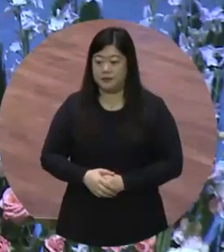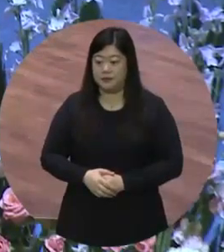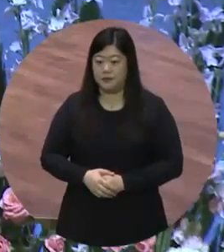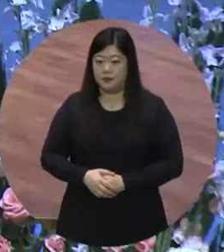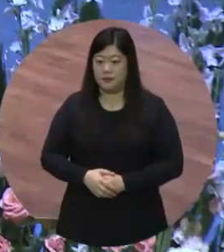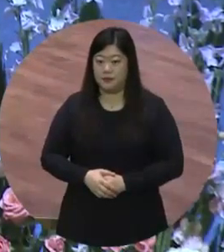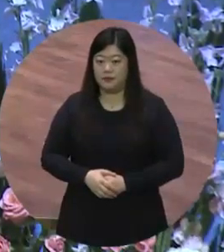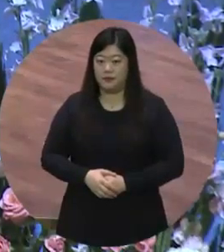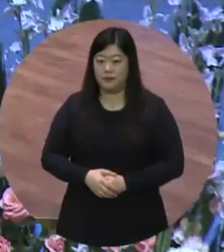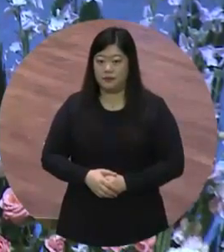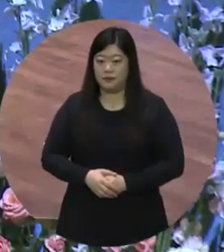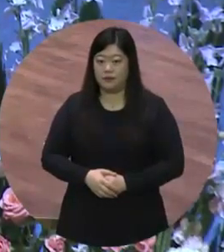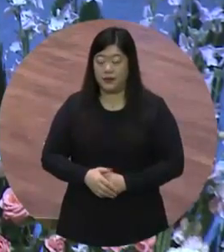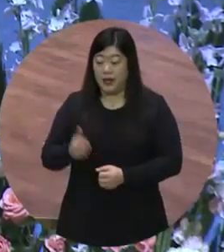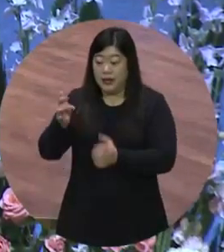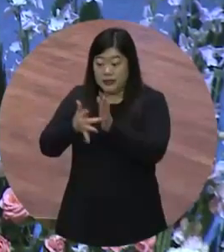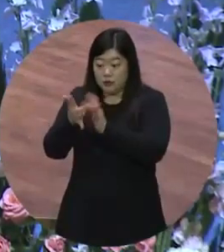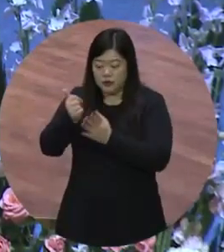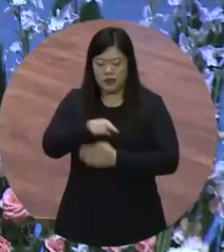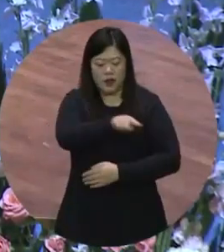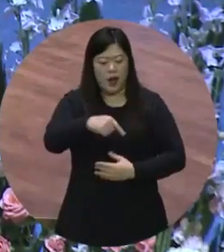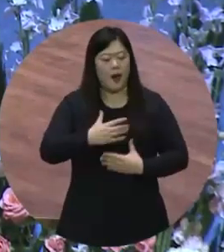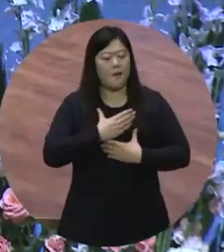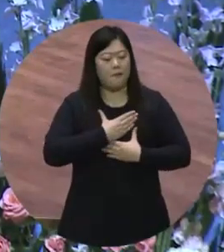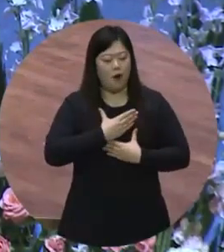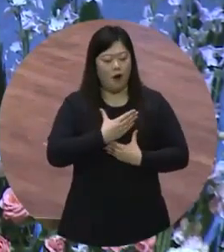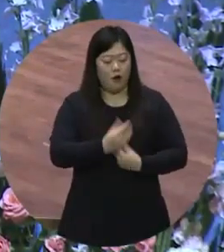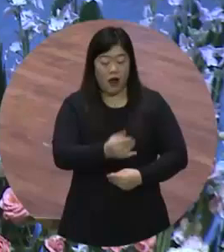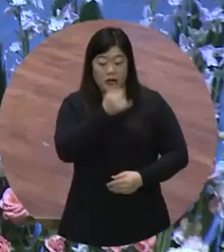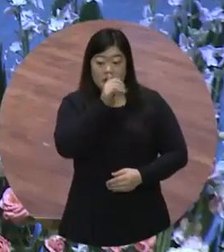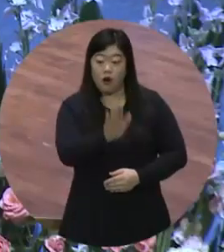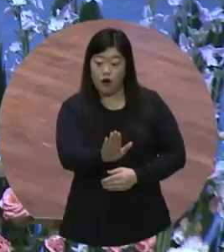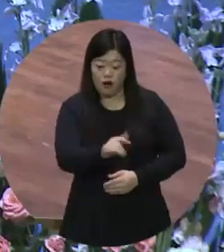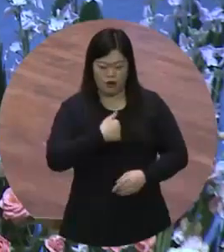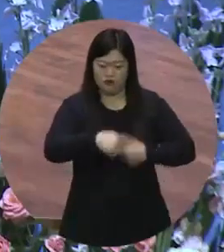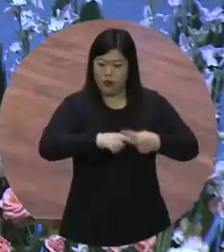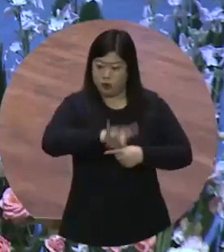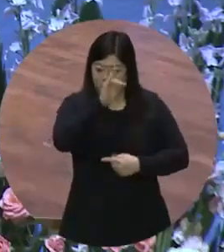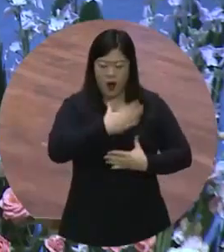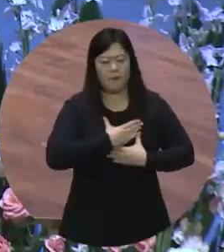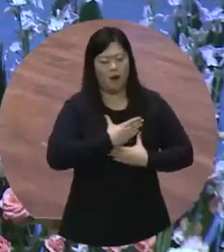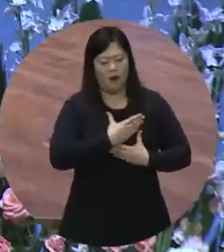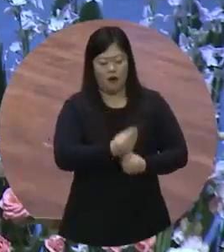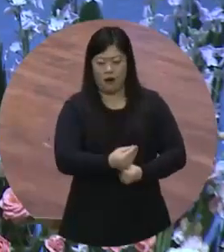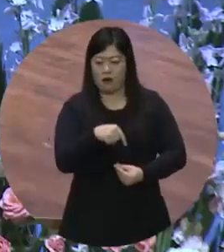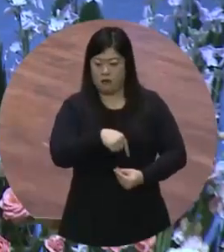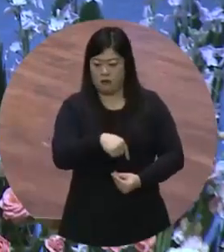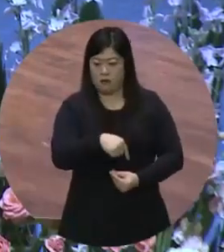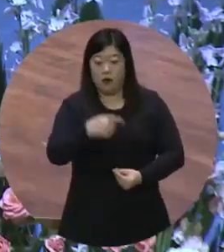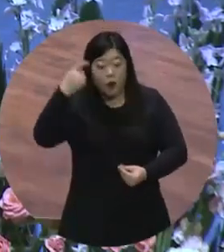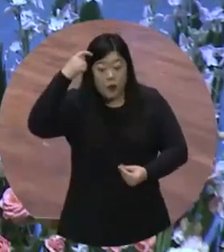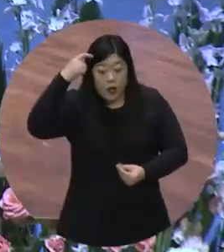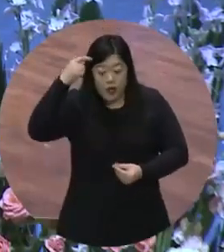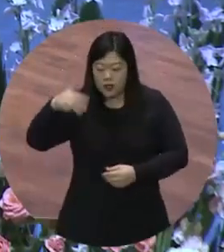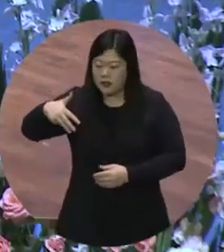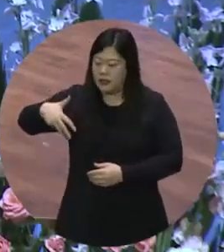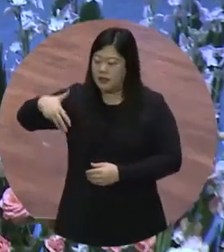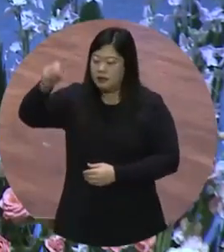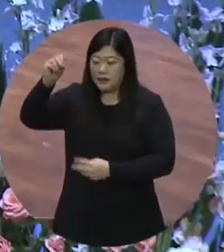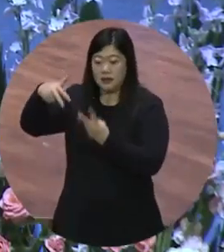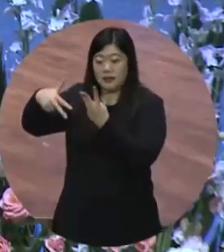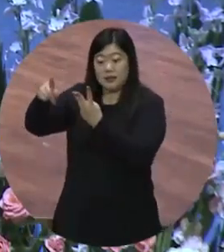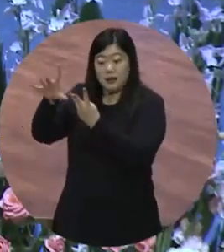한번 너희에게 평강이 있을지어다라는 말씀 먼저 하십니다. 그 이유가 어디 있느냐? 바로 창세기 3장 이